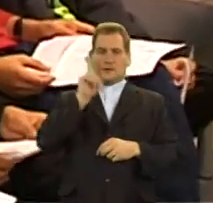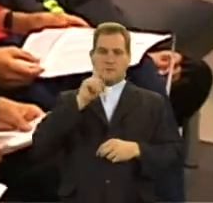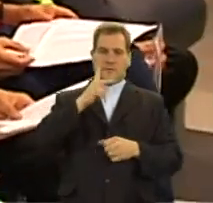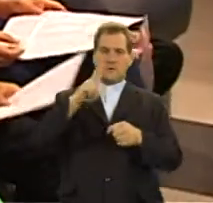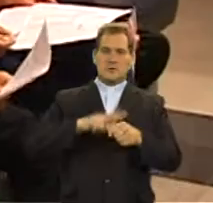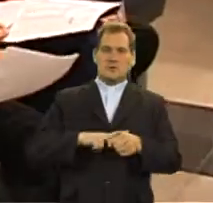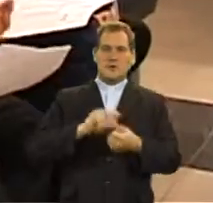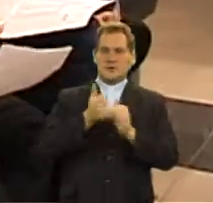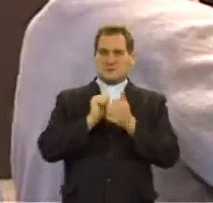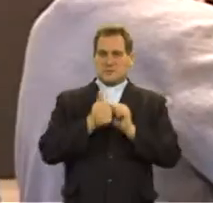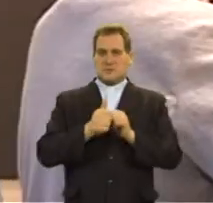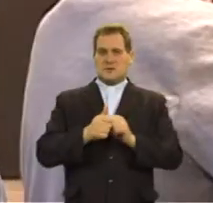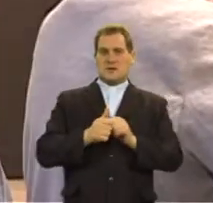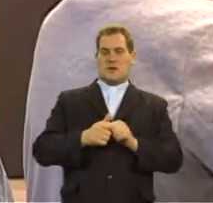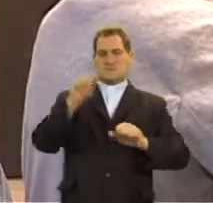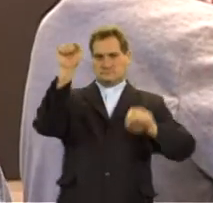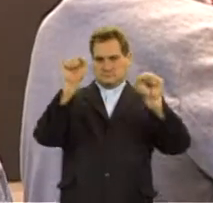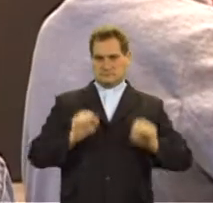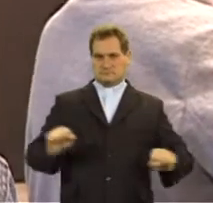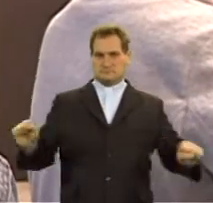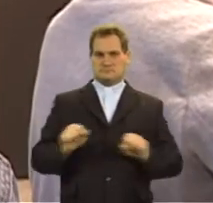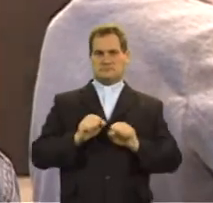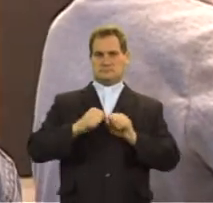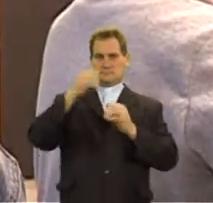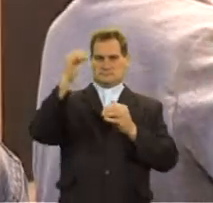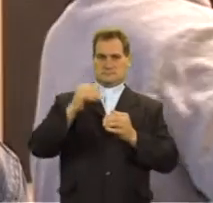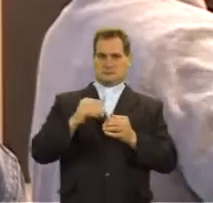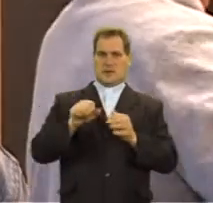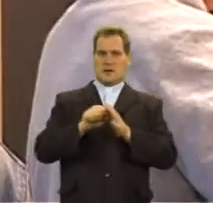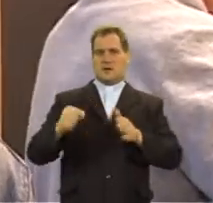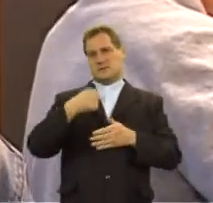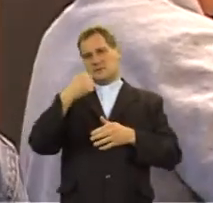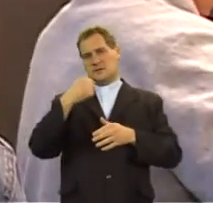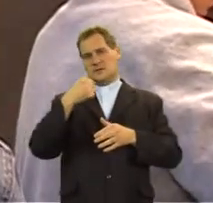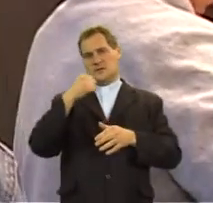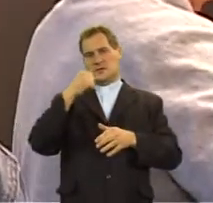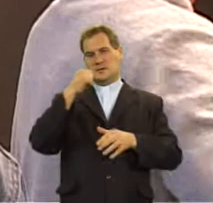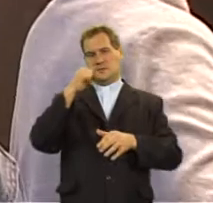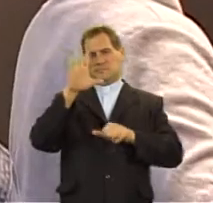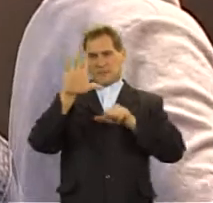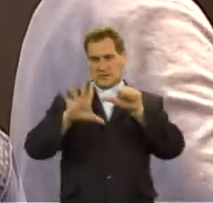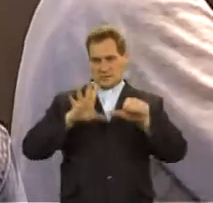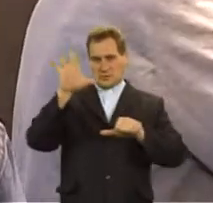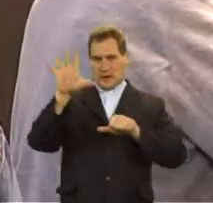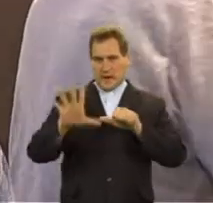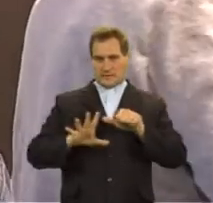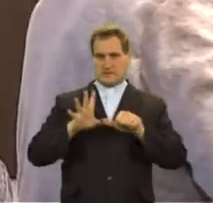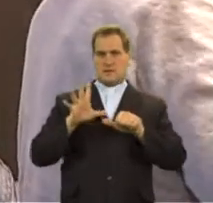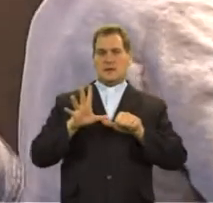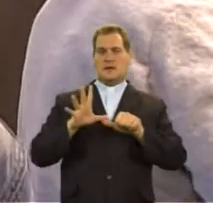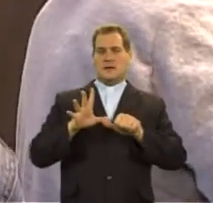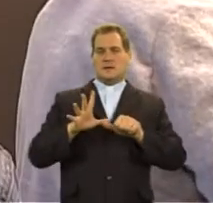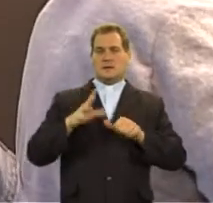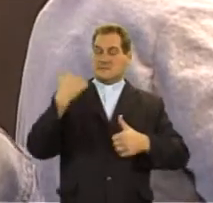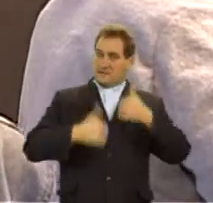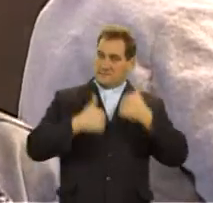sport uprawiają regularnie. Syn ćwiczy w klubie sportowym od 5 lat. uczestniczy w zawodach, są badania